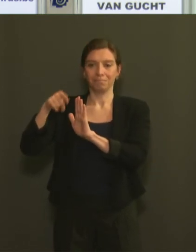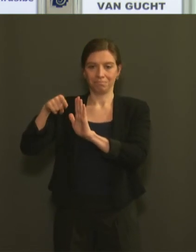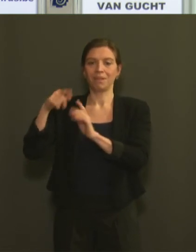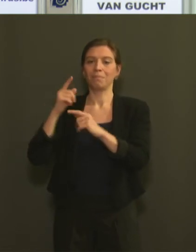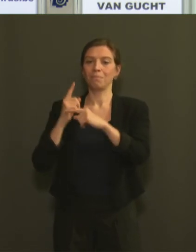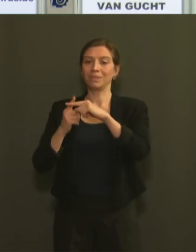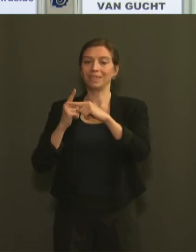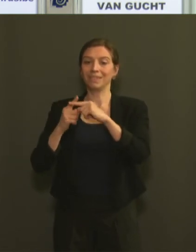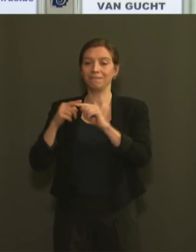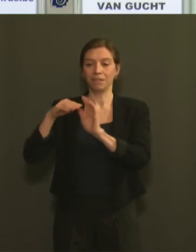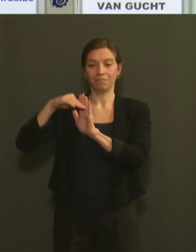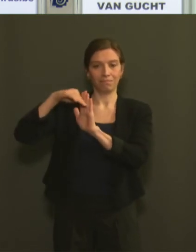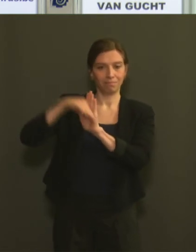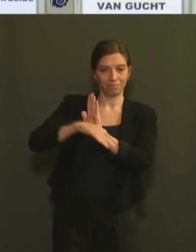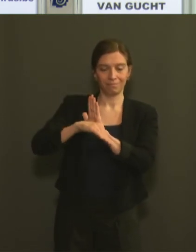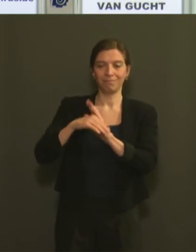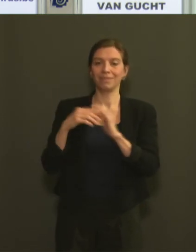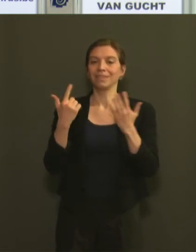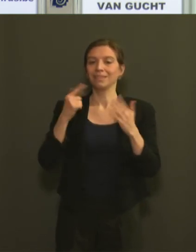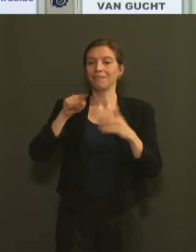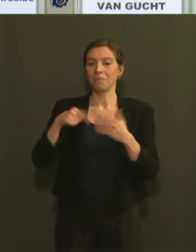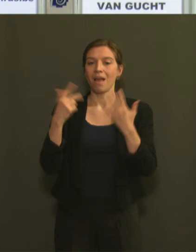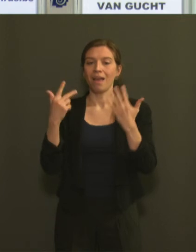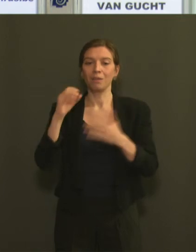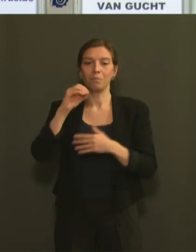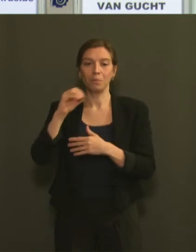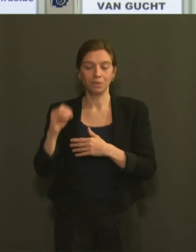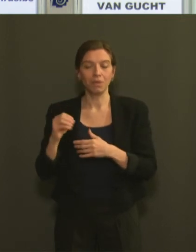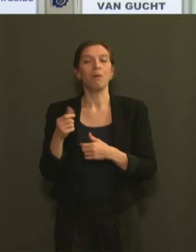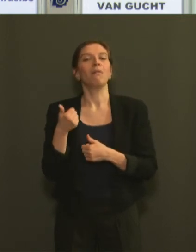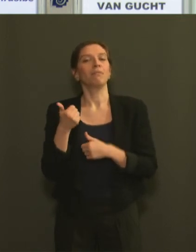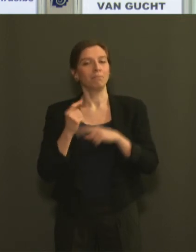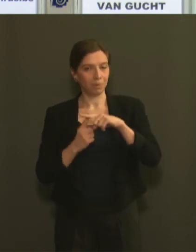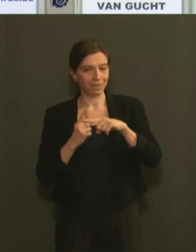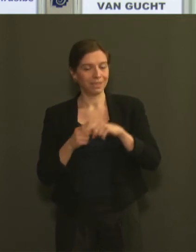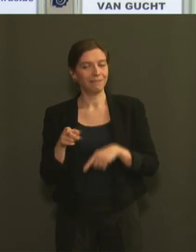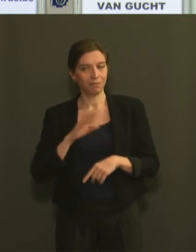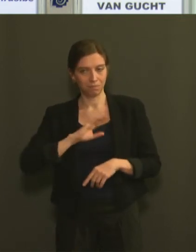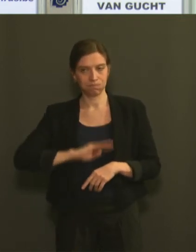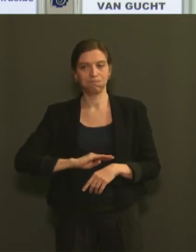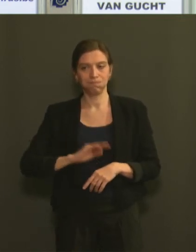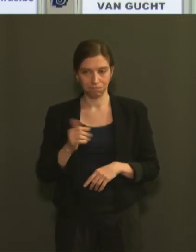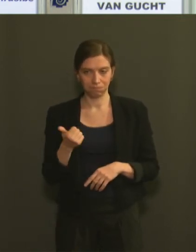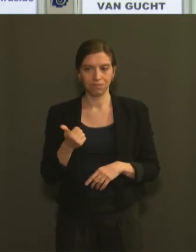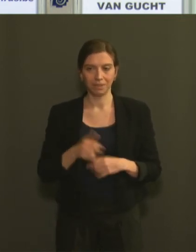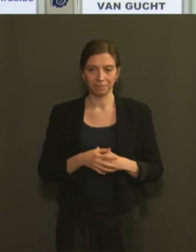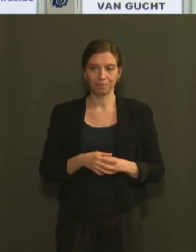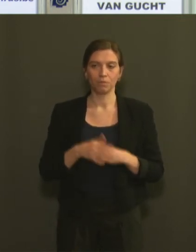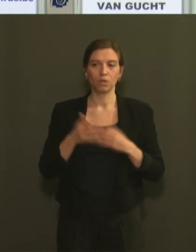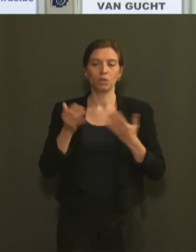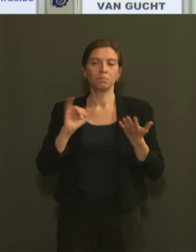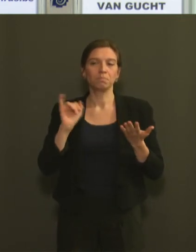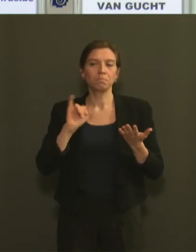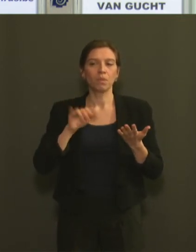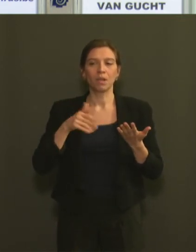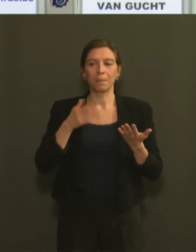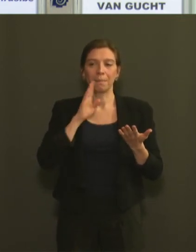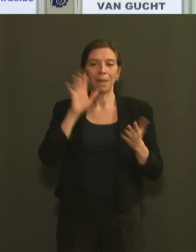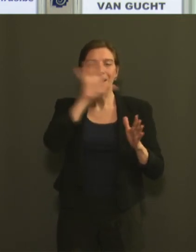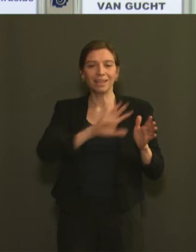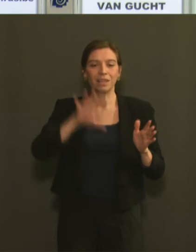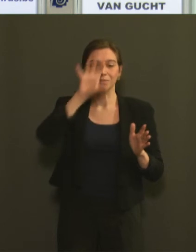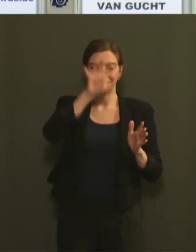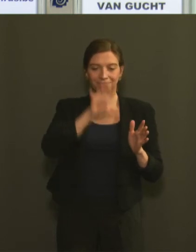de staying in attentes en matière d'outils knebel for oracle reste du team brousseau et